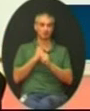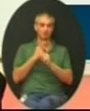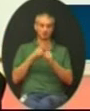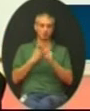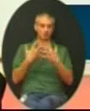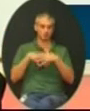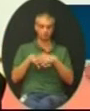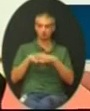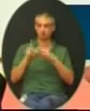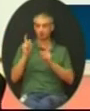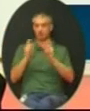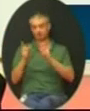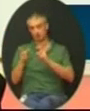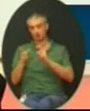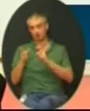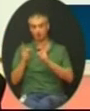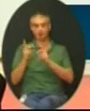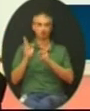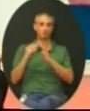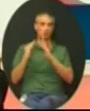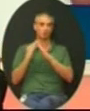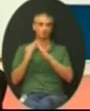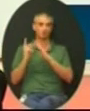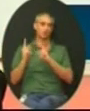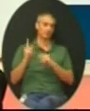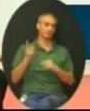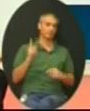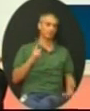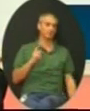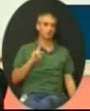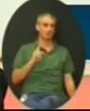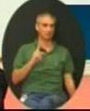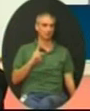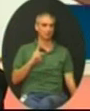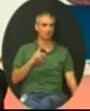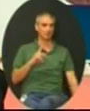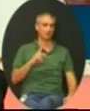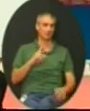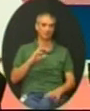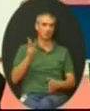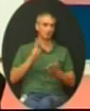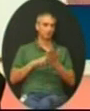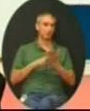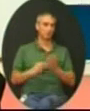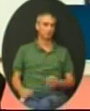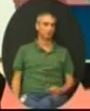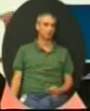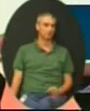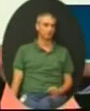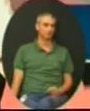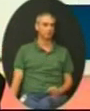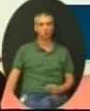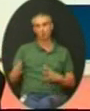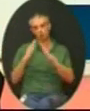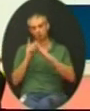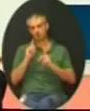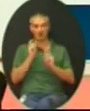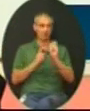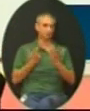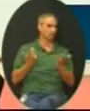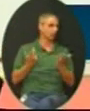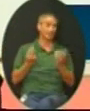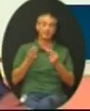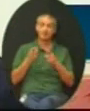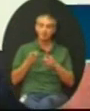קהיליים שיש לו אזרחות ושיש לו... רגע, אבל חבר הכנסת קיש, מה מנפשך? הם רוצים להיות שם, אבל הוא לא אזרח.